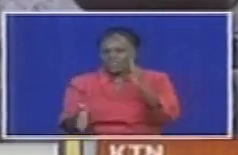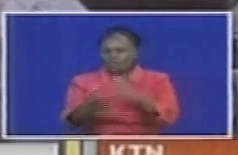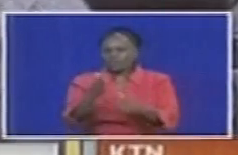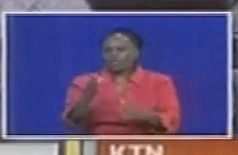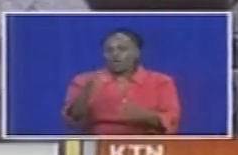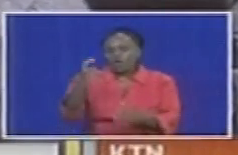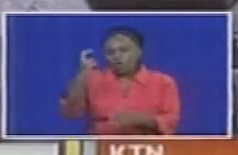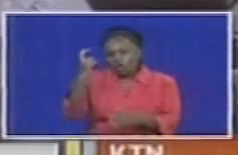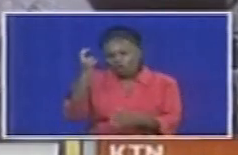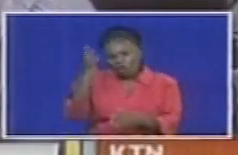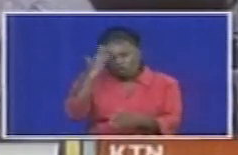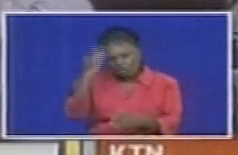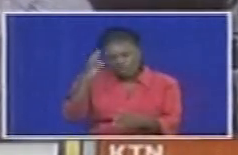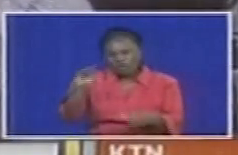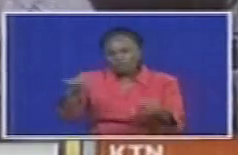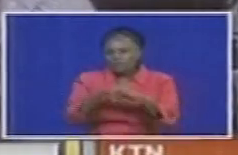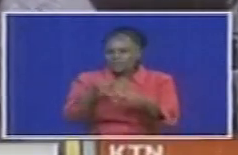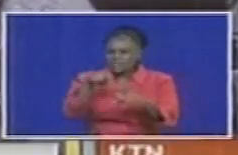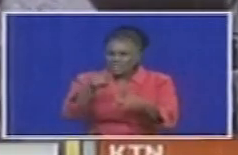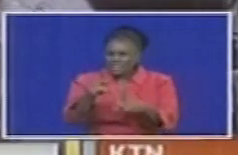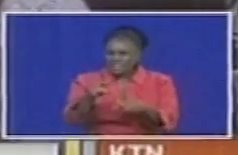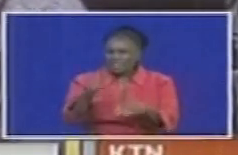members leaves much to be desired.